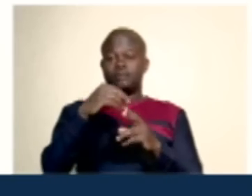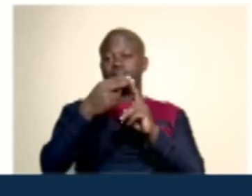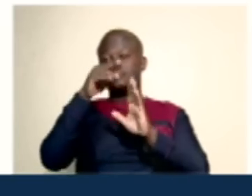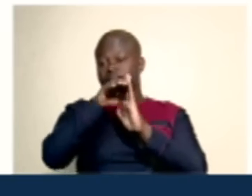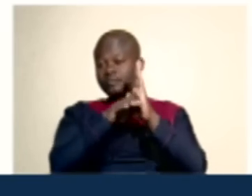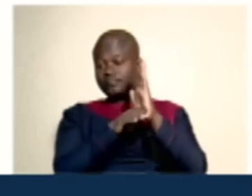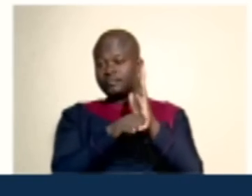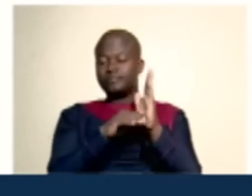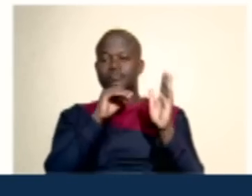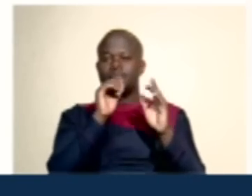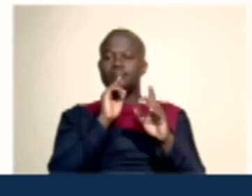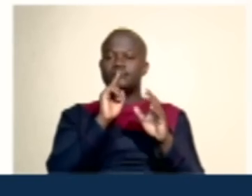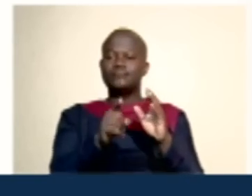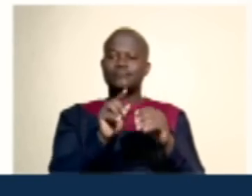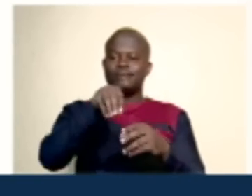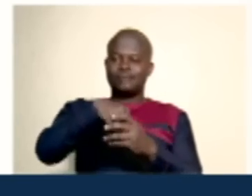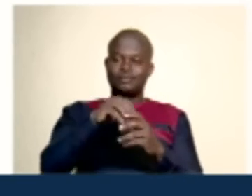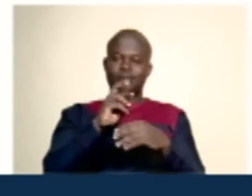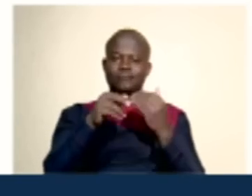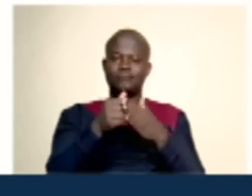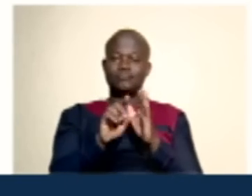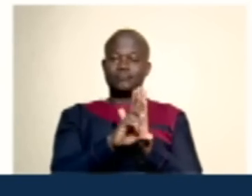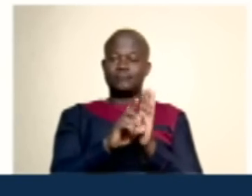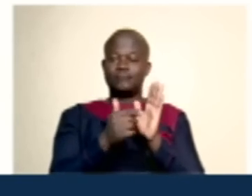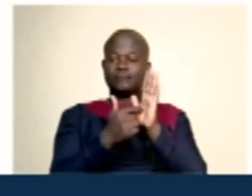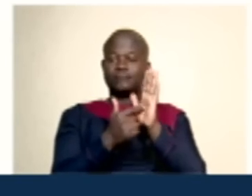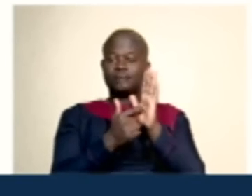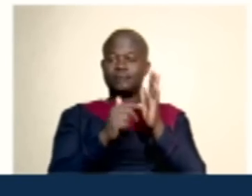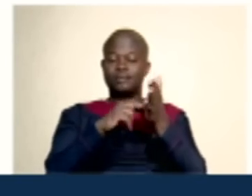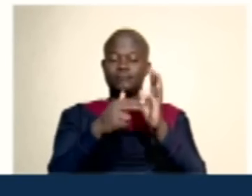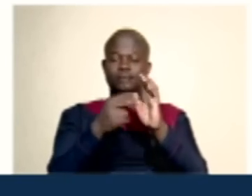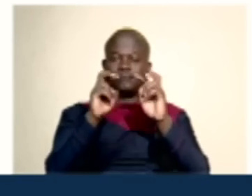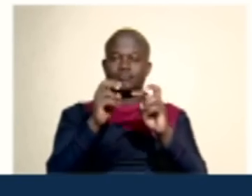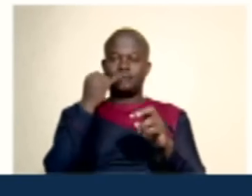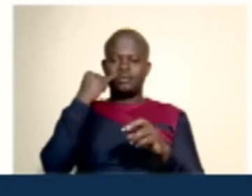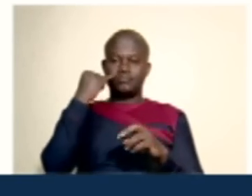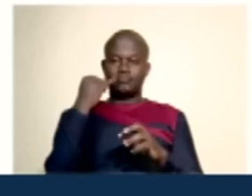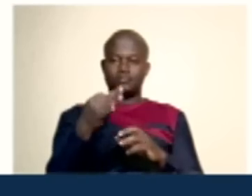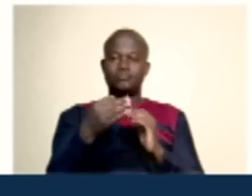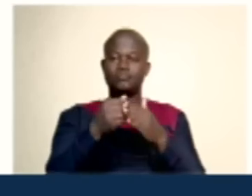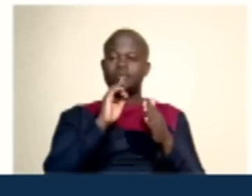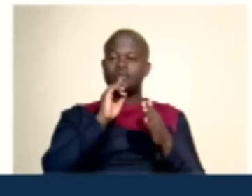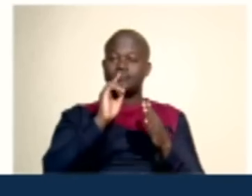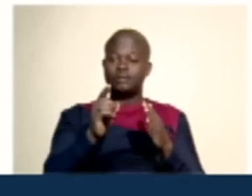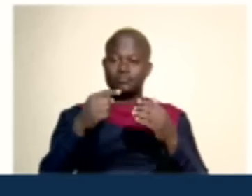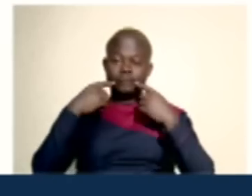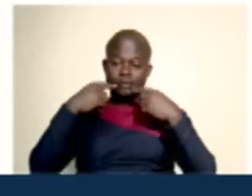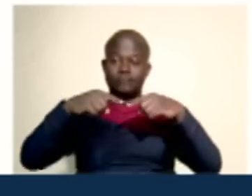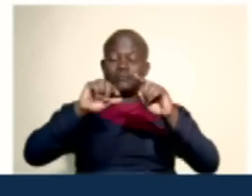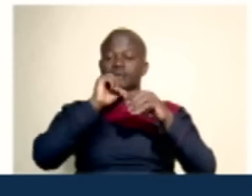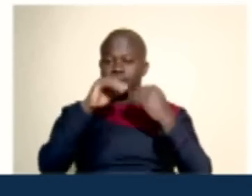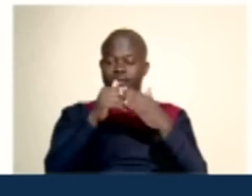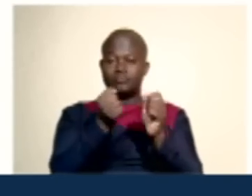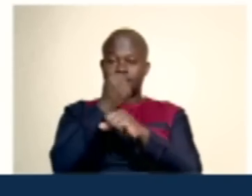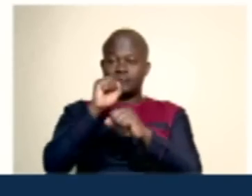rero nta mabwiriza yari arimo cyangwa regulations zari zirimo bivuze yuko iyo ibwiriza ryasokaga ntabwo